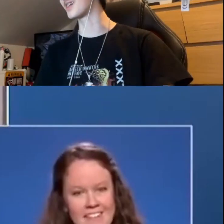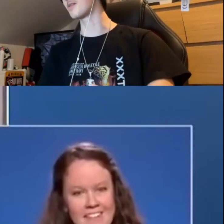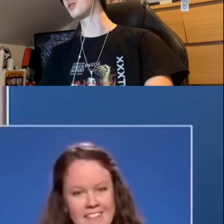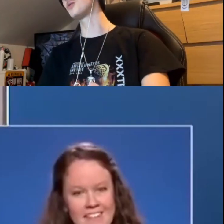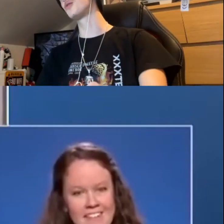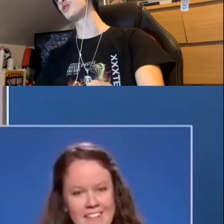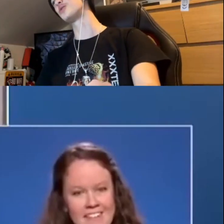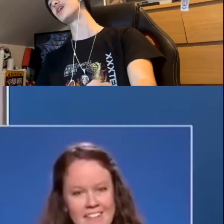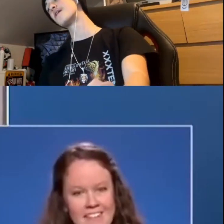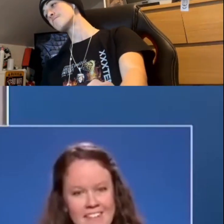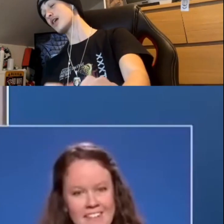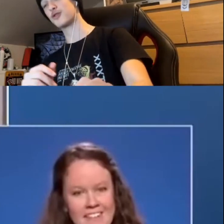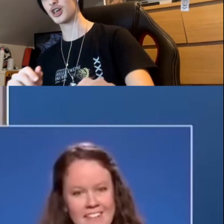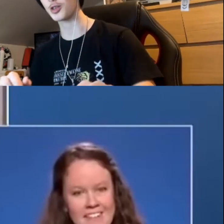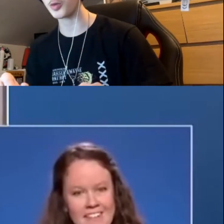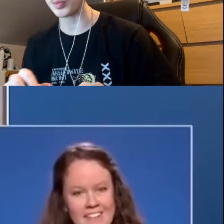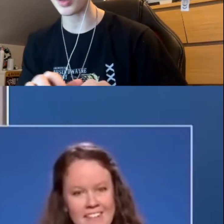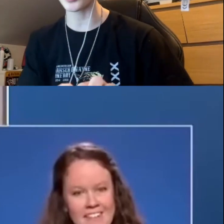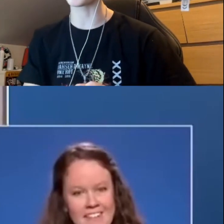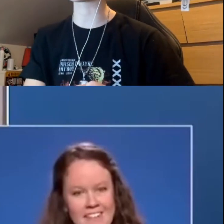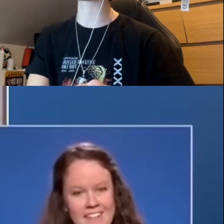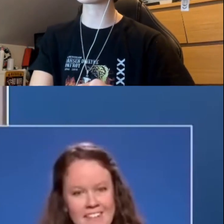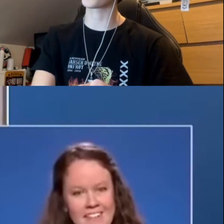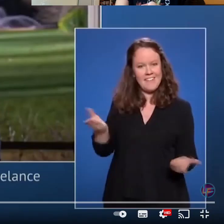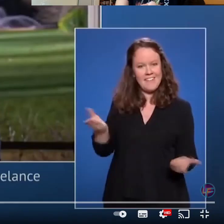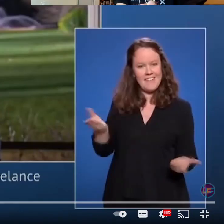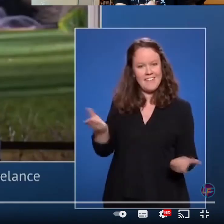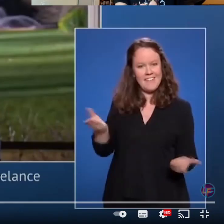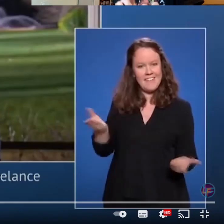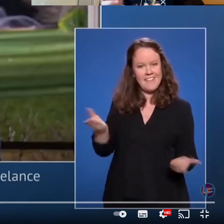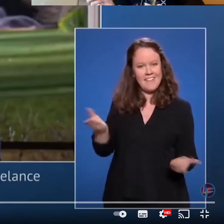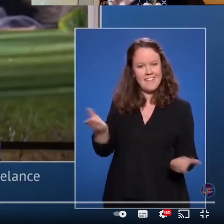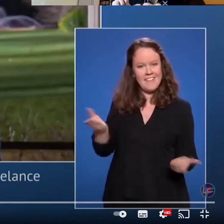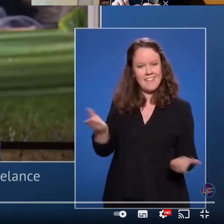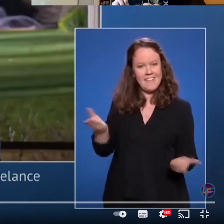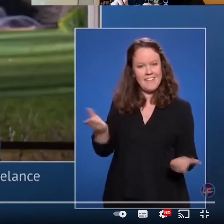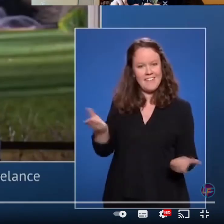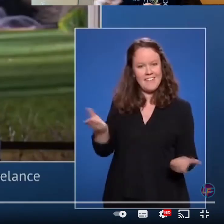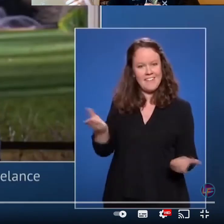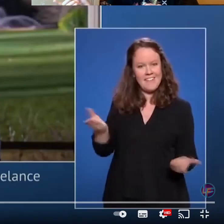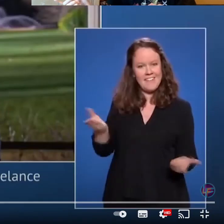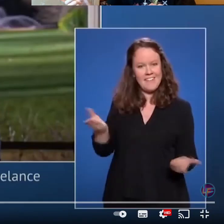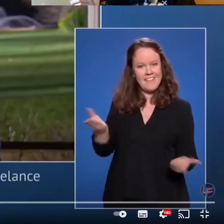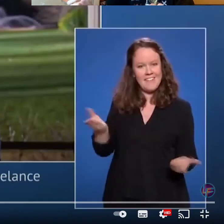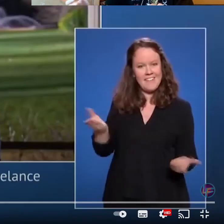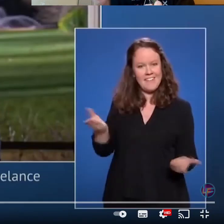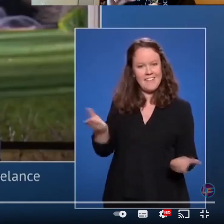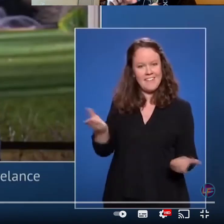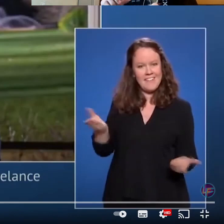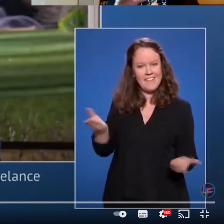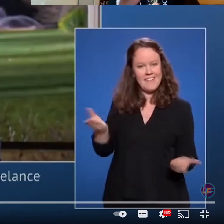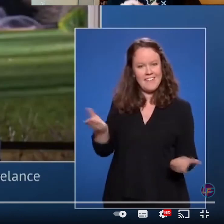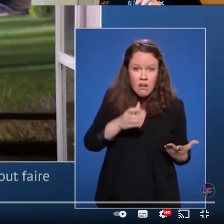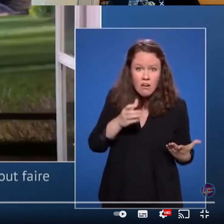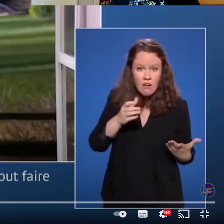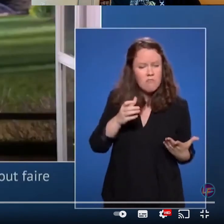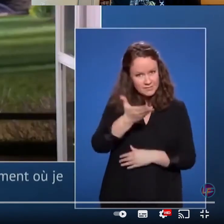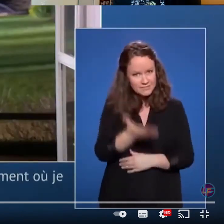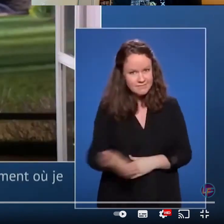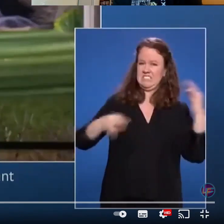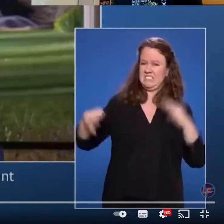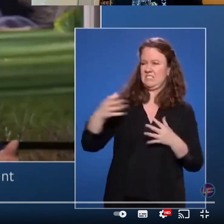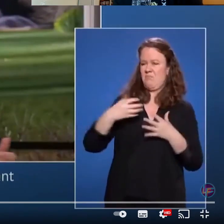A partir de minuit il fait nuit Putain j'arrête de couper la vidéo mais qu'est ce que c'est drôle putain Moins bien que l'ancien Enfin que celui que j'ai réagi juste avant Mais c'est quand même bien